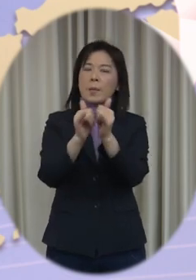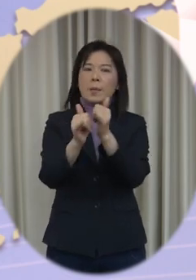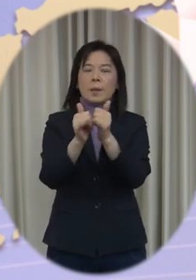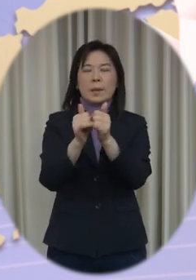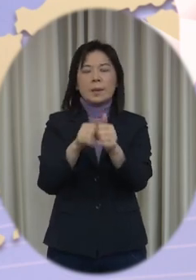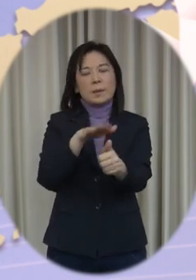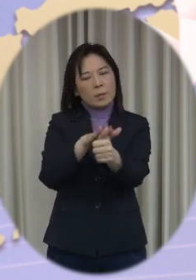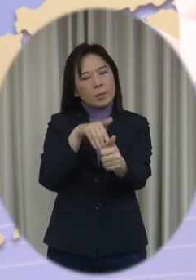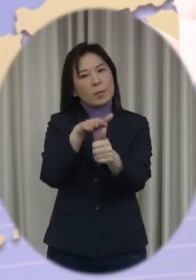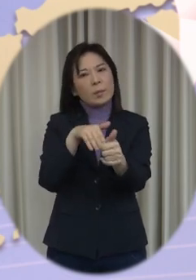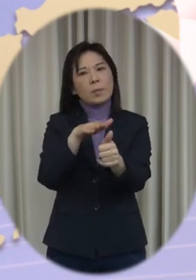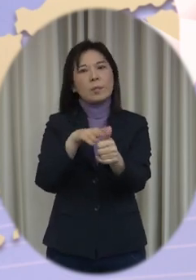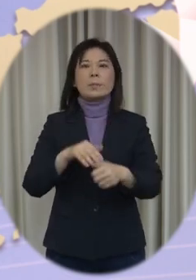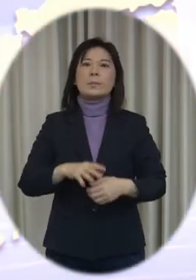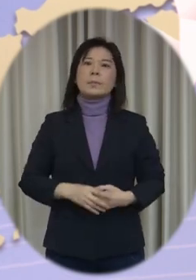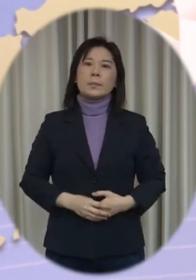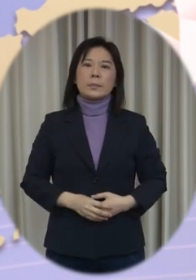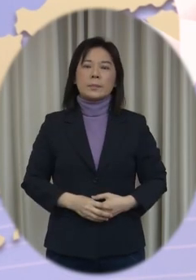问。